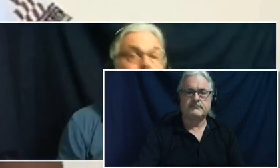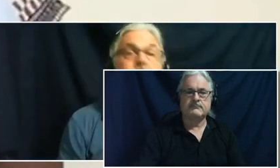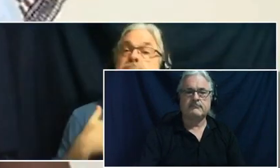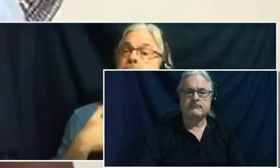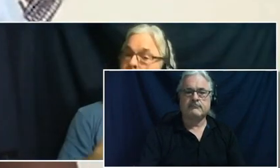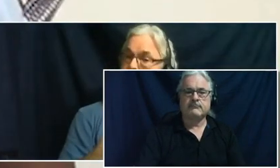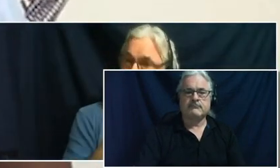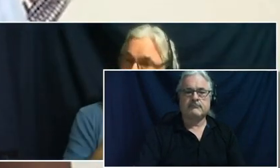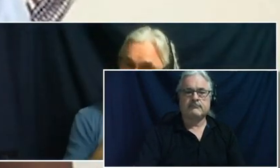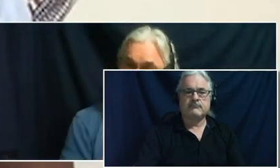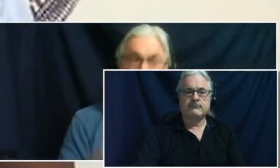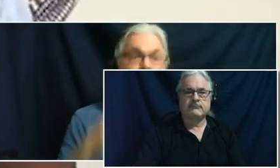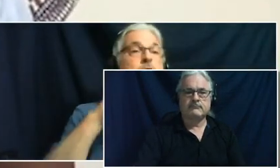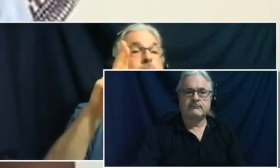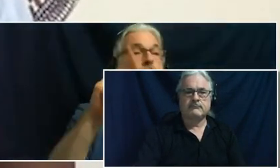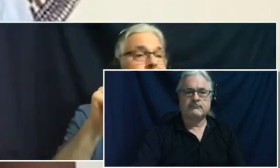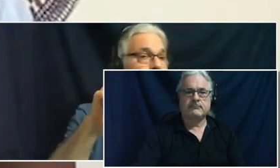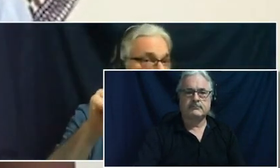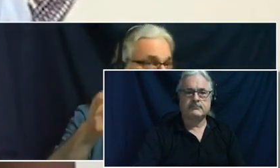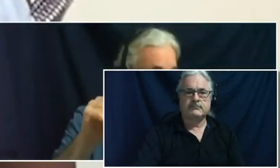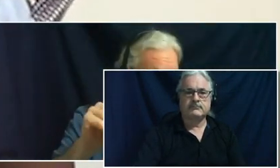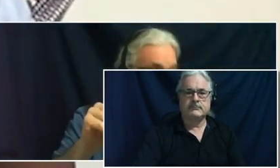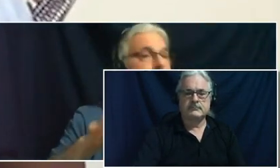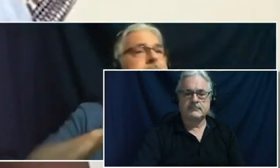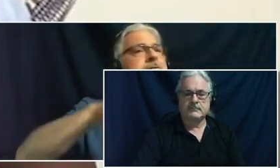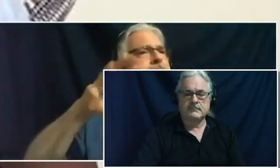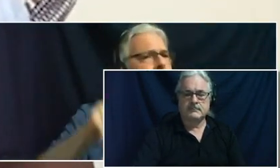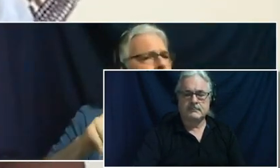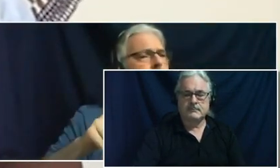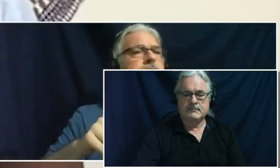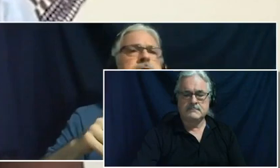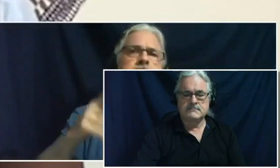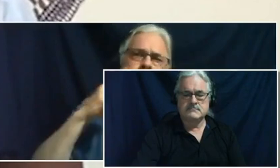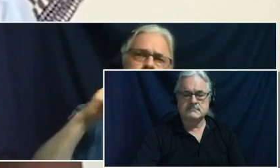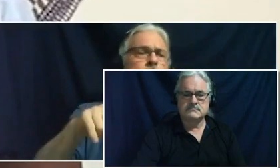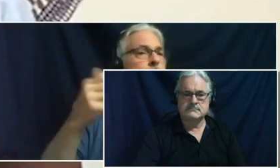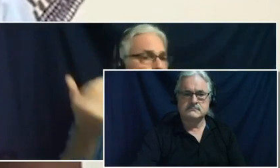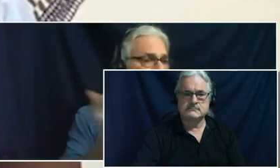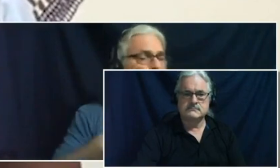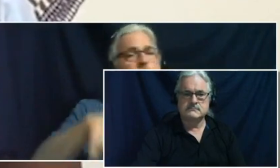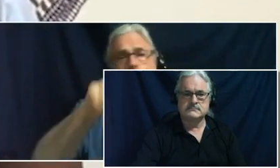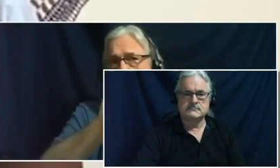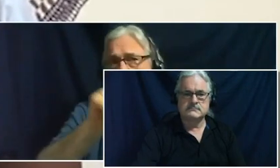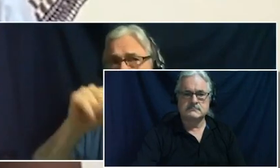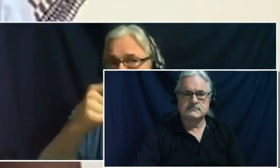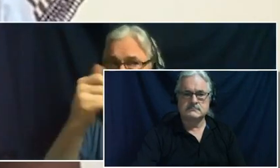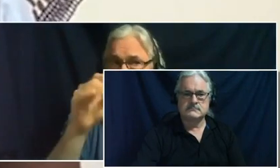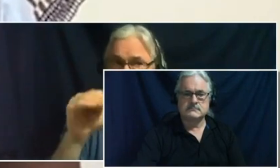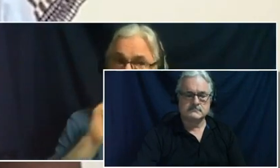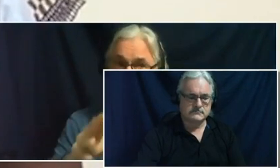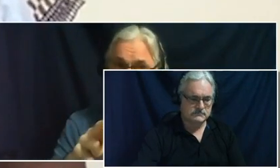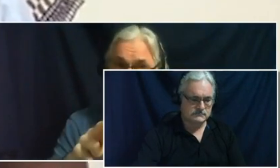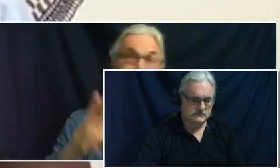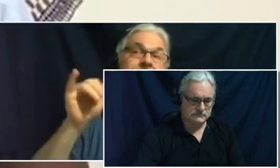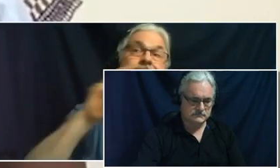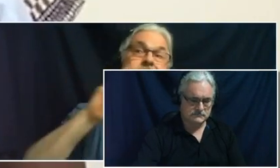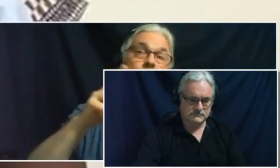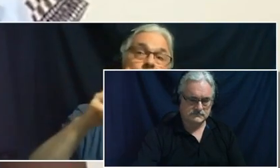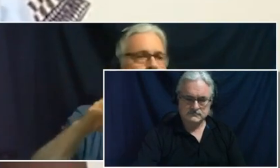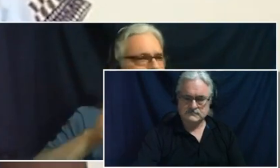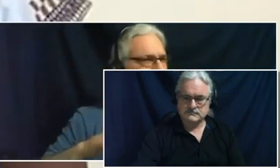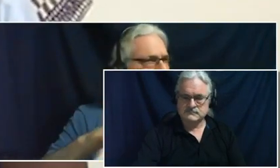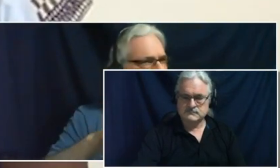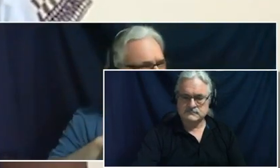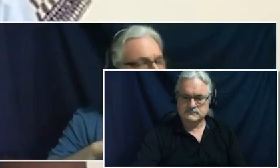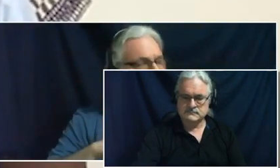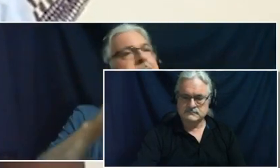tout environnement d'apprentissage. Mais je sais que parfois nous devons lutter contre la discrimination. Pour nous sentir les bienvenus dans l'éducation, en tant qu'ambassadrice de